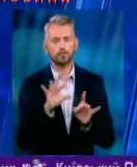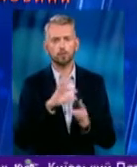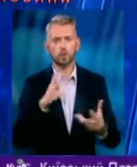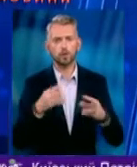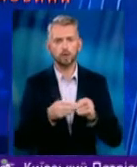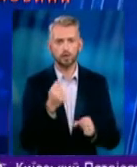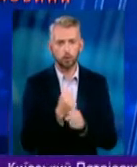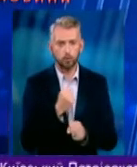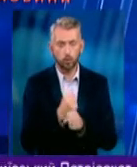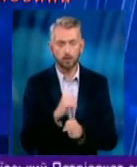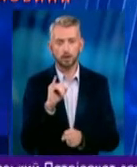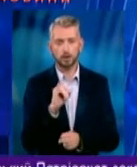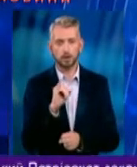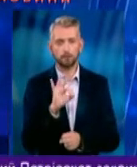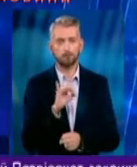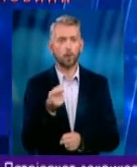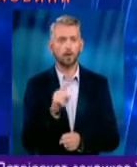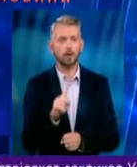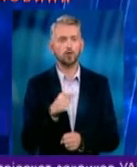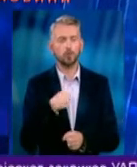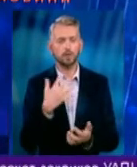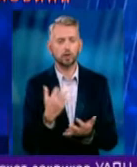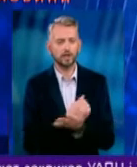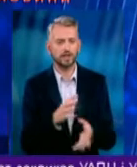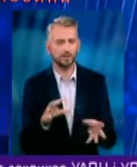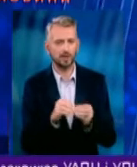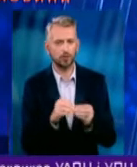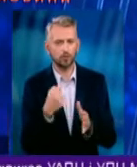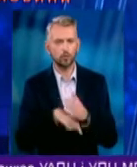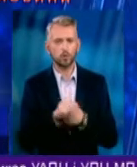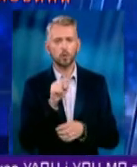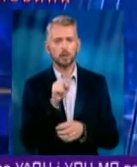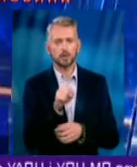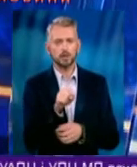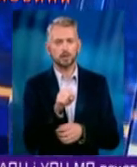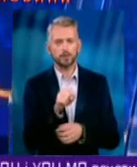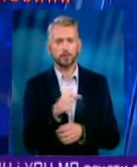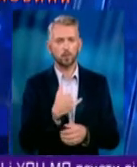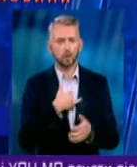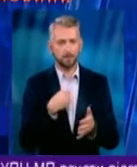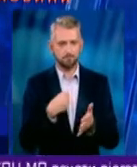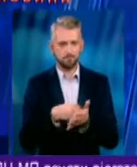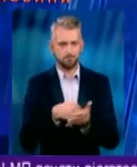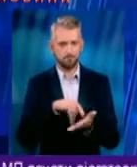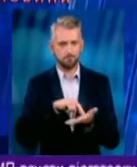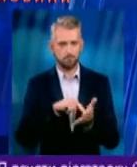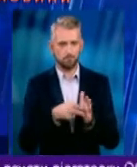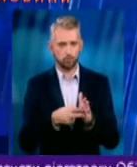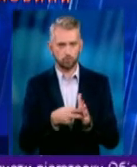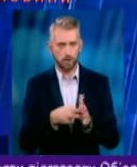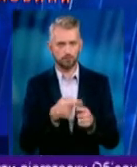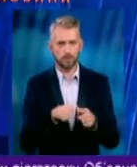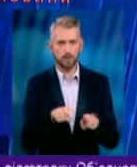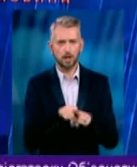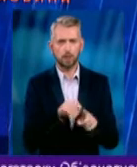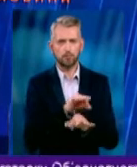результати роботи і про те, чого ми досягли спільно. Тому що це якраз громадський бюджет, це такий проєкт,